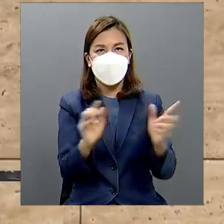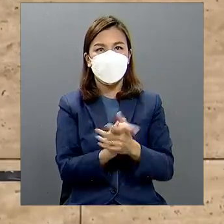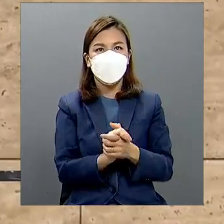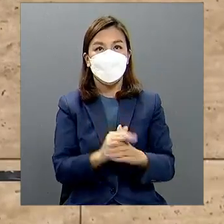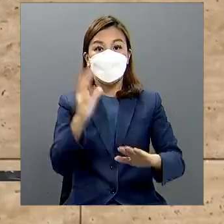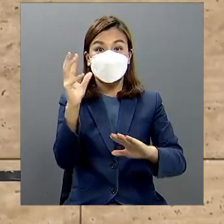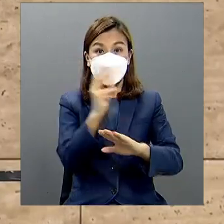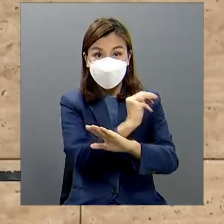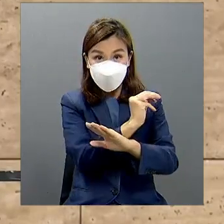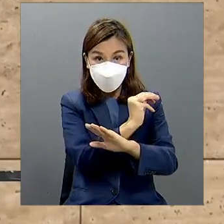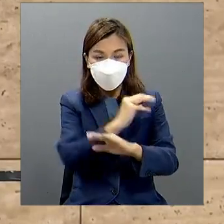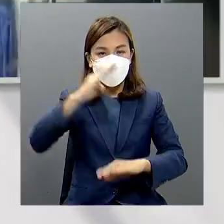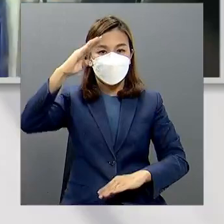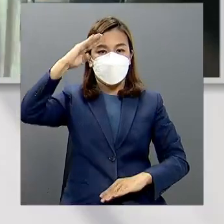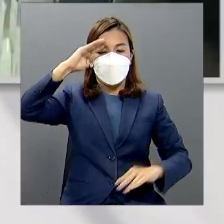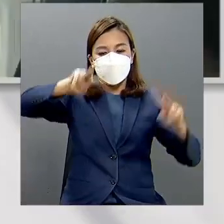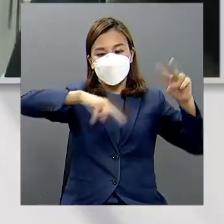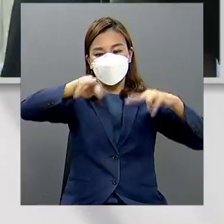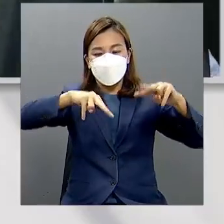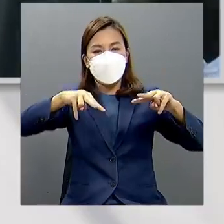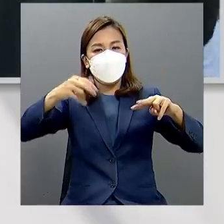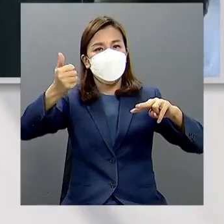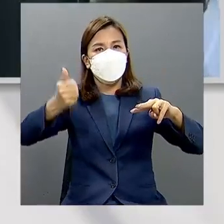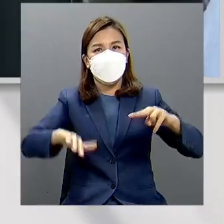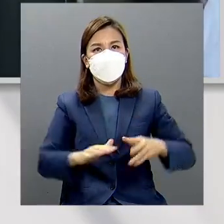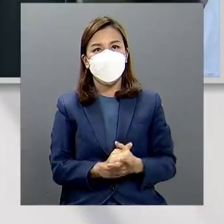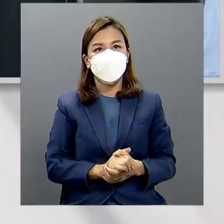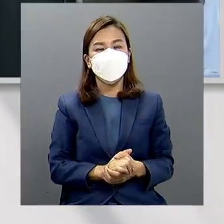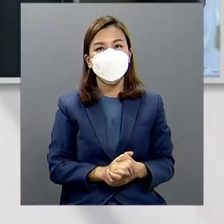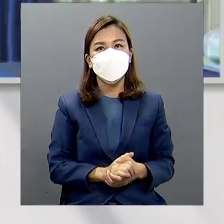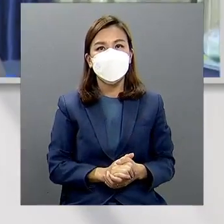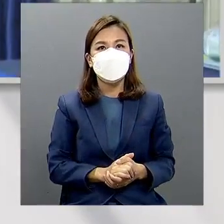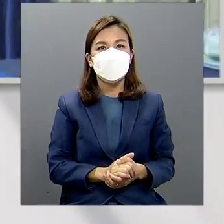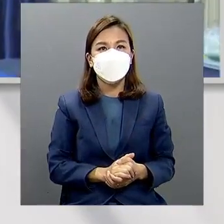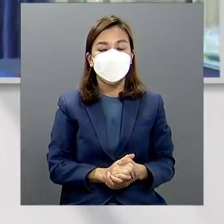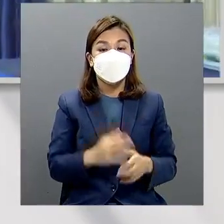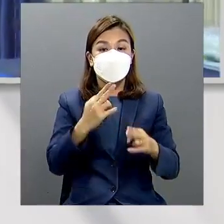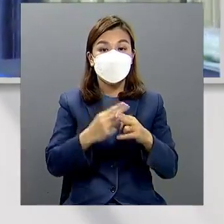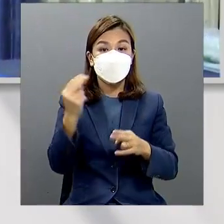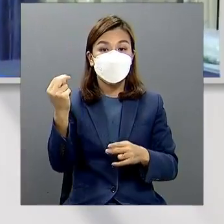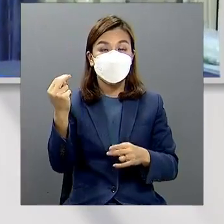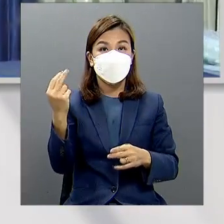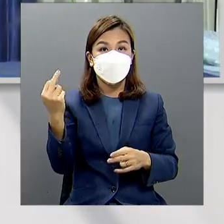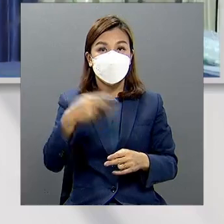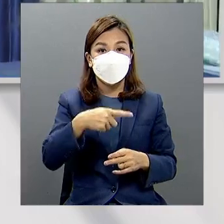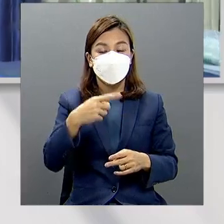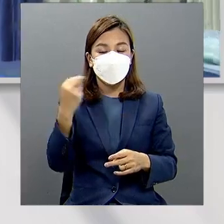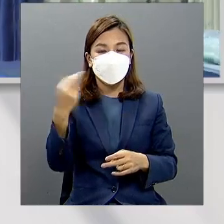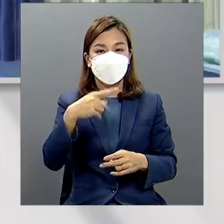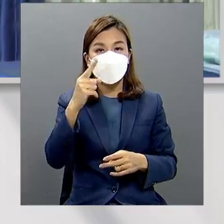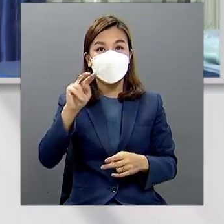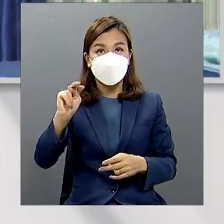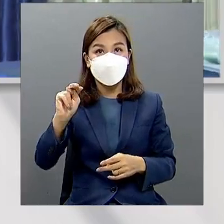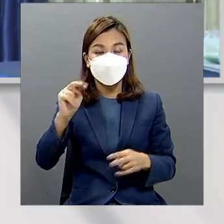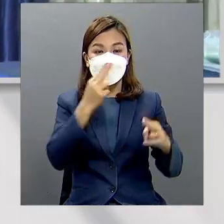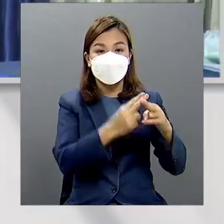ทหารมาปกครองนักการเมืองได ้ที่ผู้กองธรรมนัสมีถ้อยแถลงแบบนี้สืบเนื่องจากบิ๊กน้อยชี้แจงเห